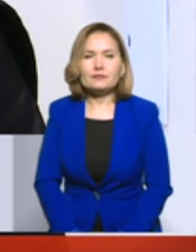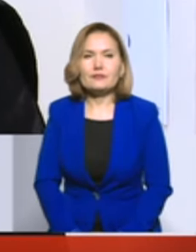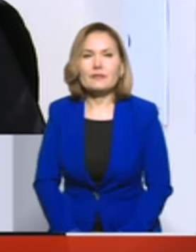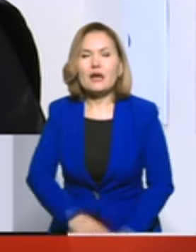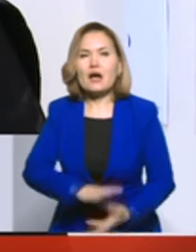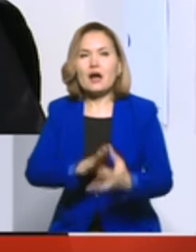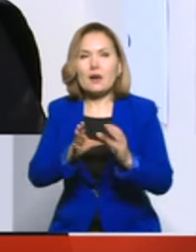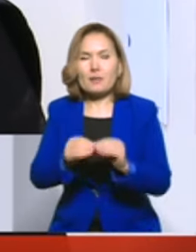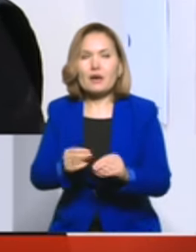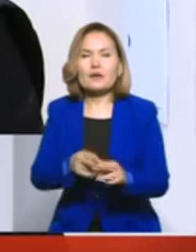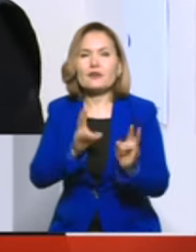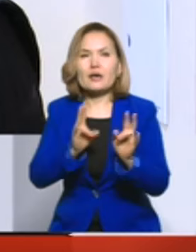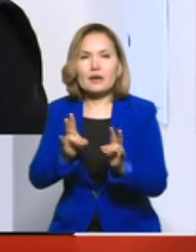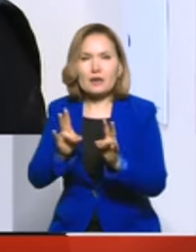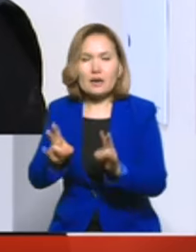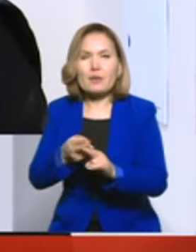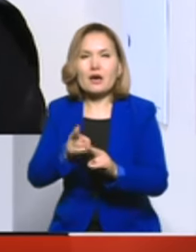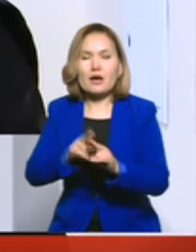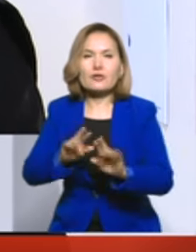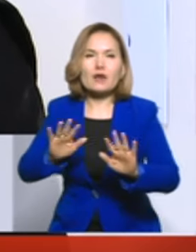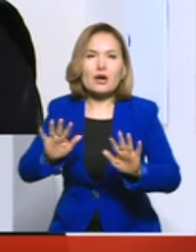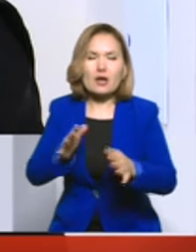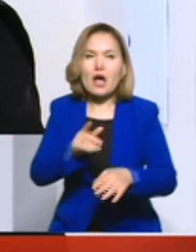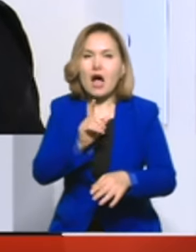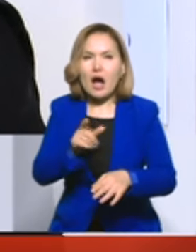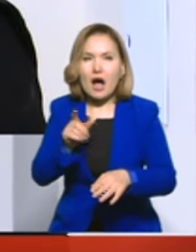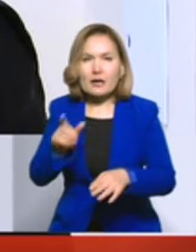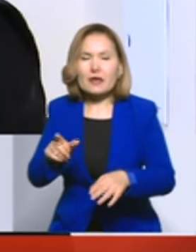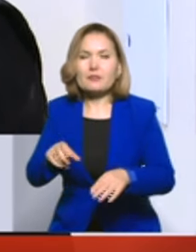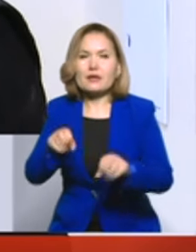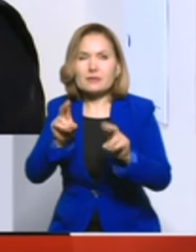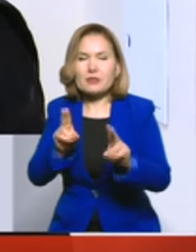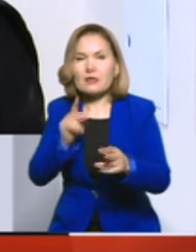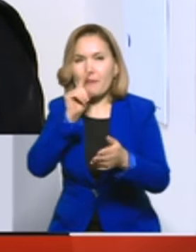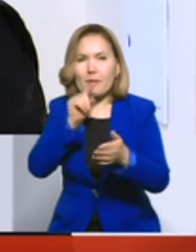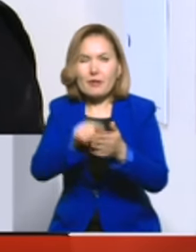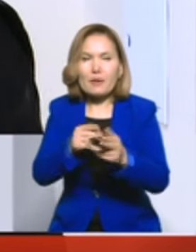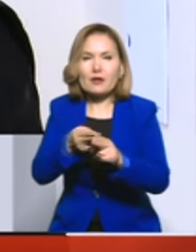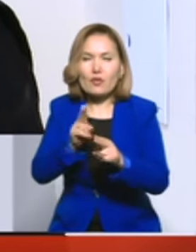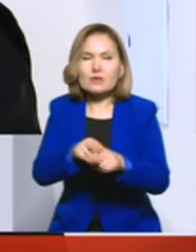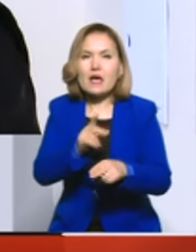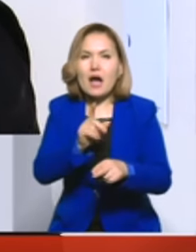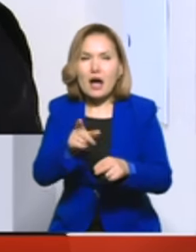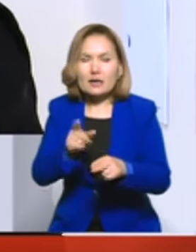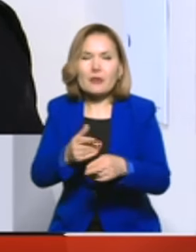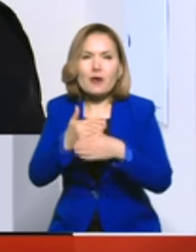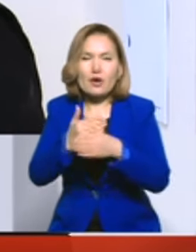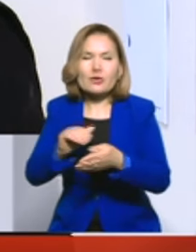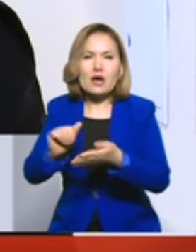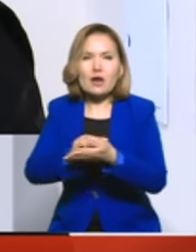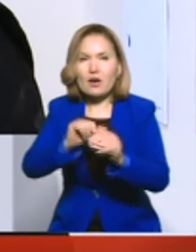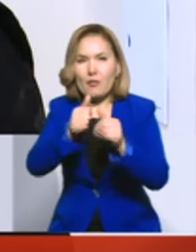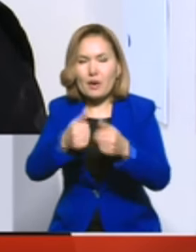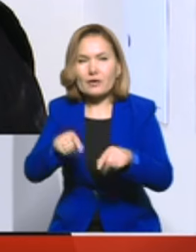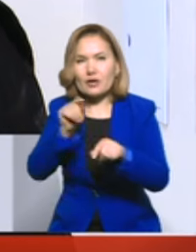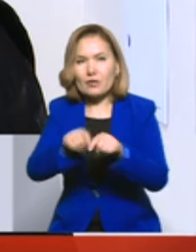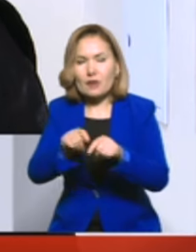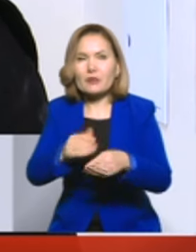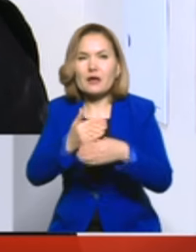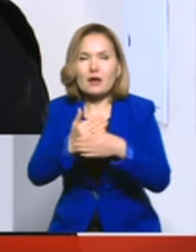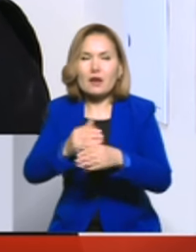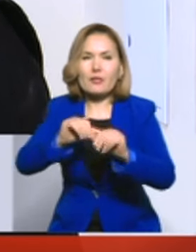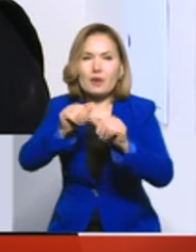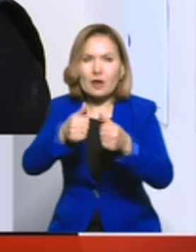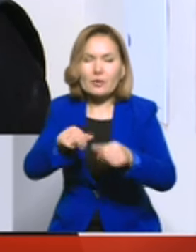Тасқыннан зардап шеккен тұрғындардың әкімдікке өткізуі қажет құжаттарды реттеу, ол адамдарға заңгерлік кеңес беру, құжаттарын тексеру, сүйемелдеу